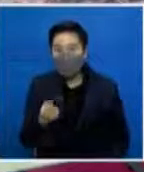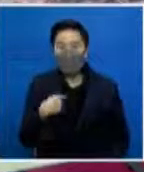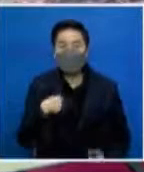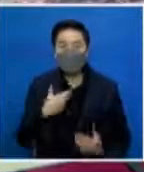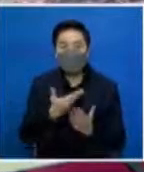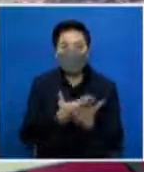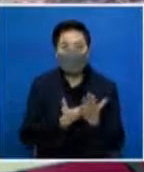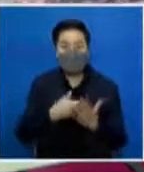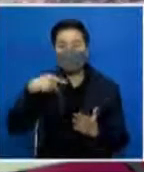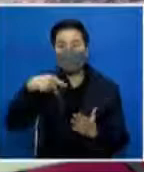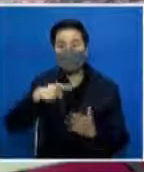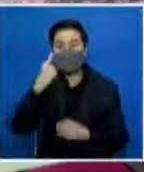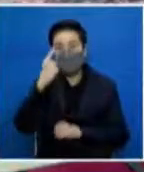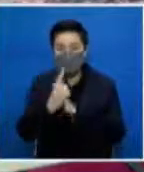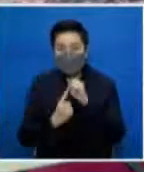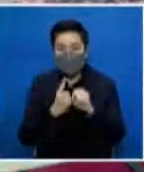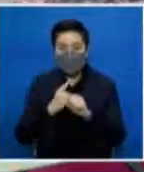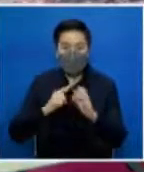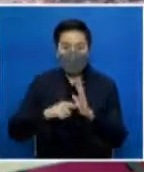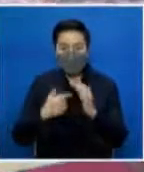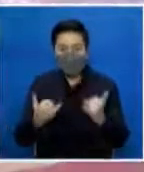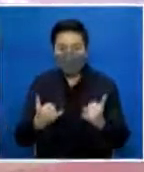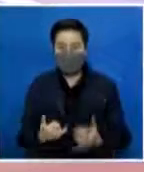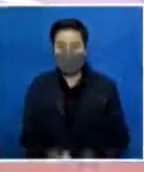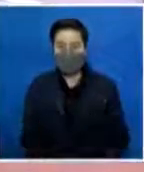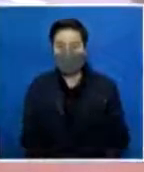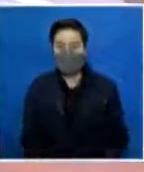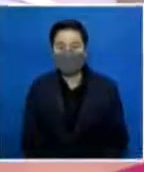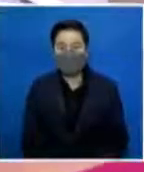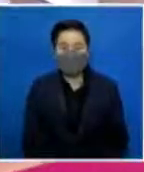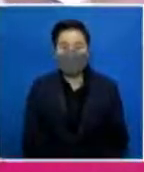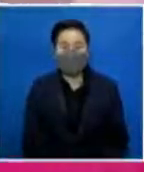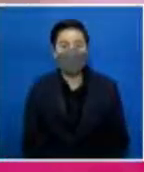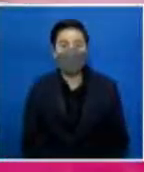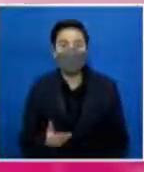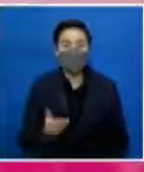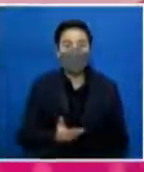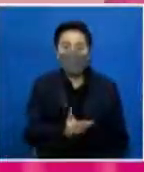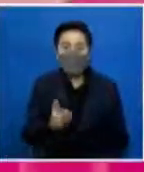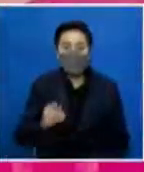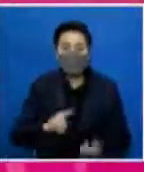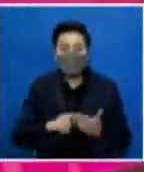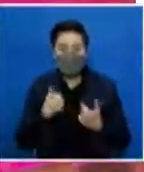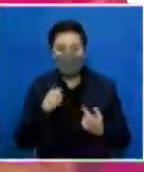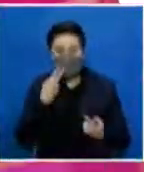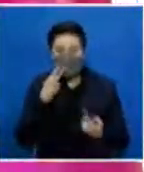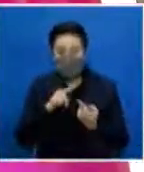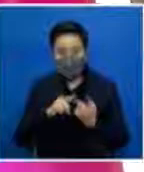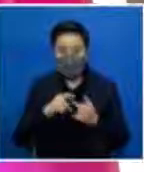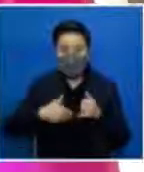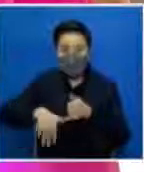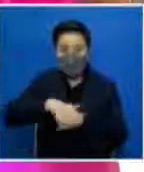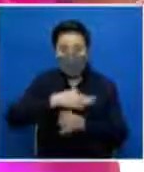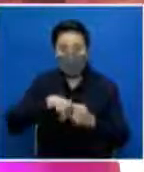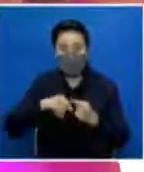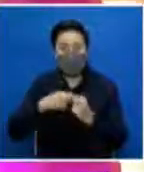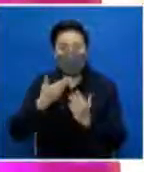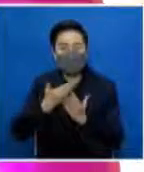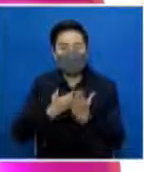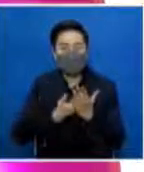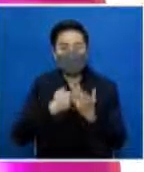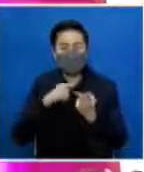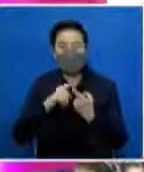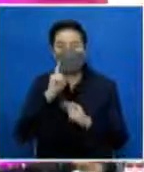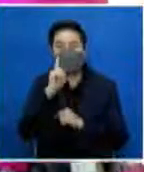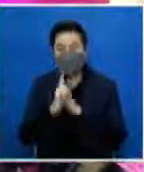สลากออมสินพิเศษ1ปีได้เลยค่ะค่ะคุณผู้ชมคะช่วงนี้มาเข้าสู่บรรยากาศของการออกรางวัลสลากออมสินพิเศษ